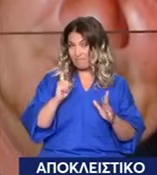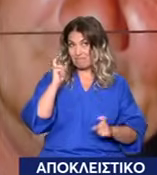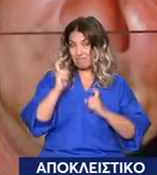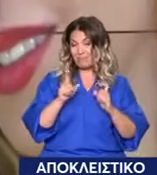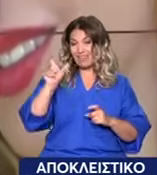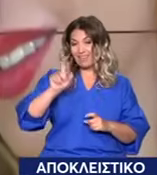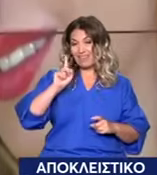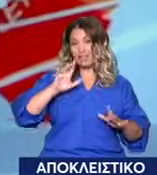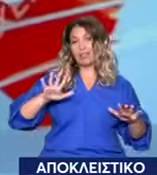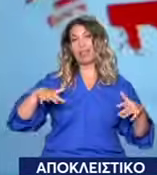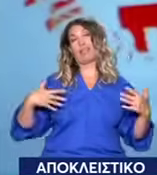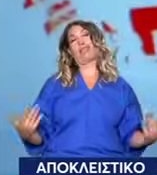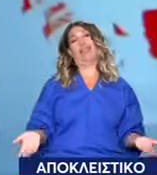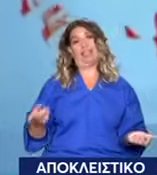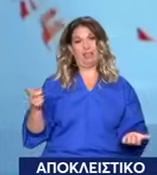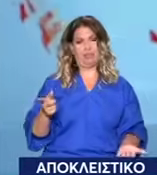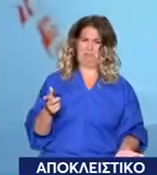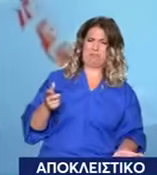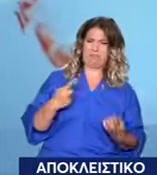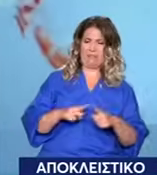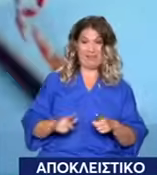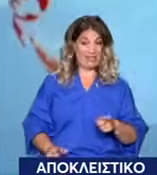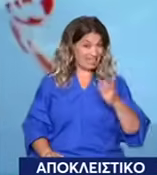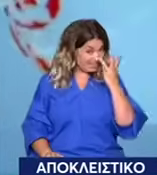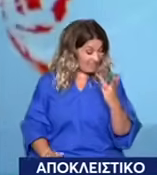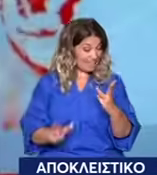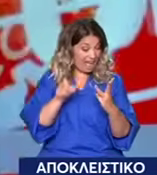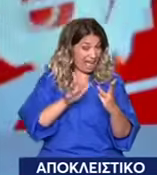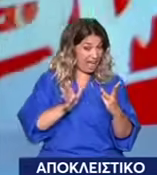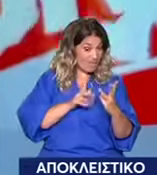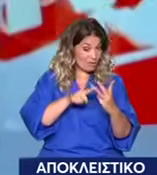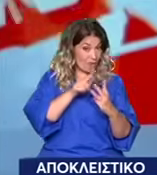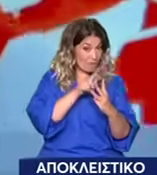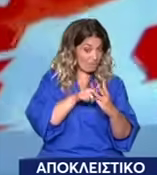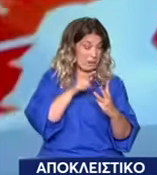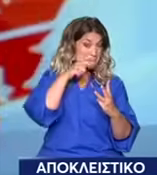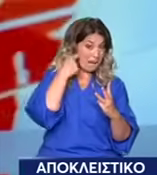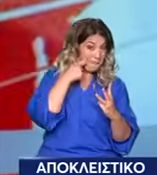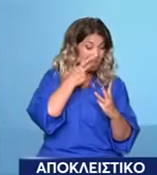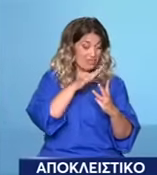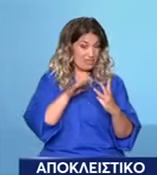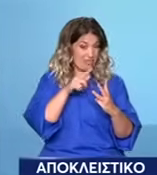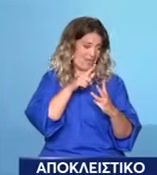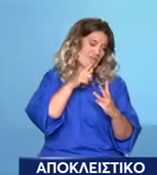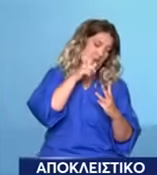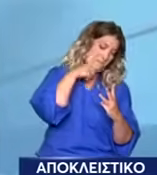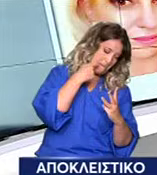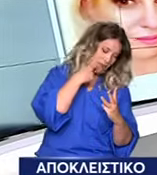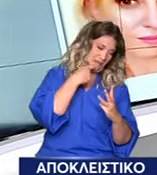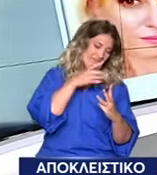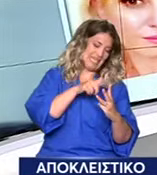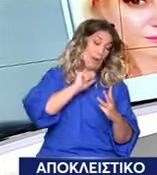Ακριβώς. Ήταν τρία πρόσωπα που επιχείρησαν να μπουν στο σπίτι. Ήταν ένας δικηγόρος και δύο η